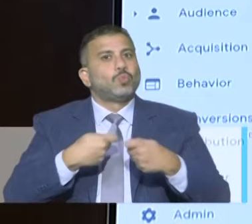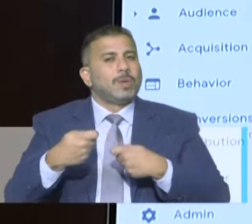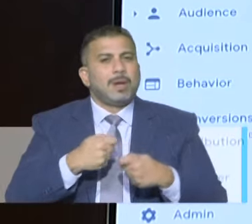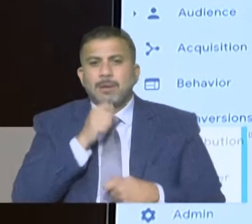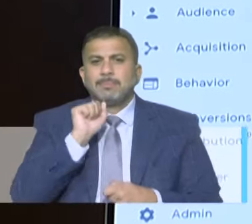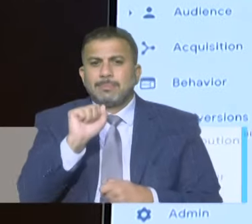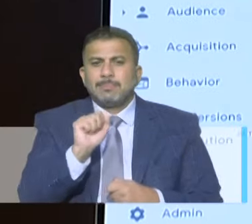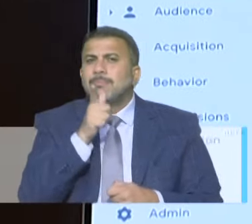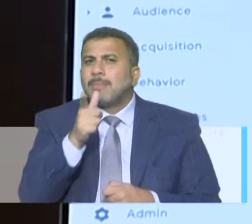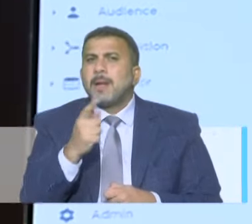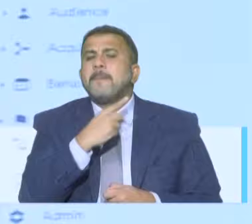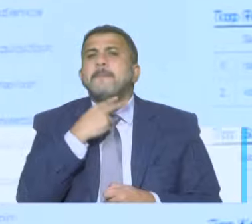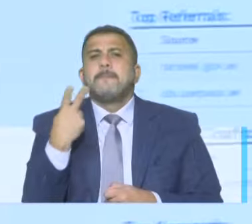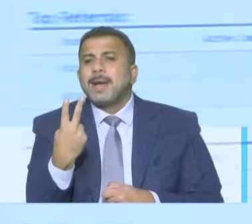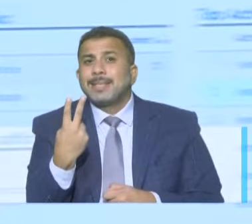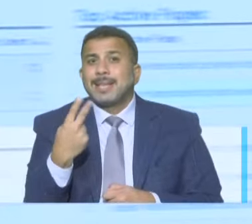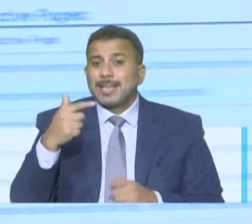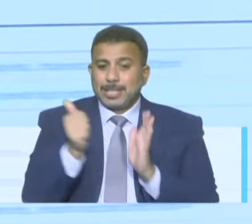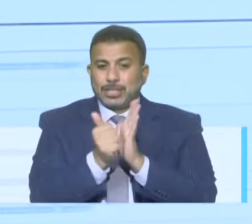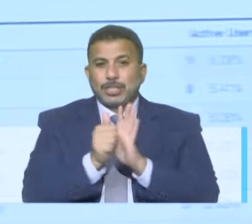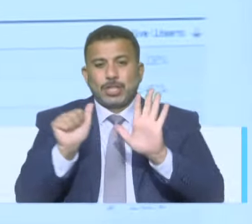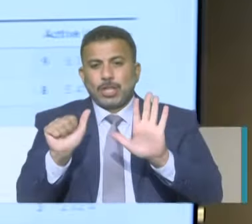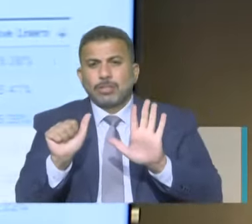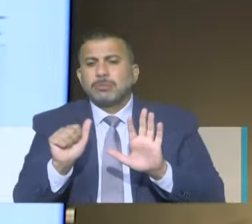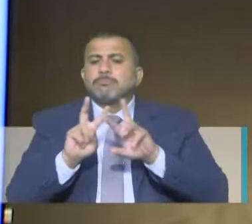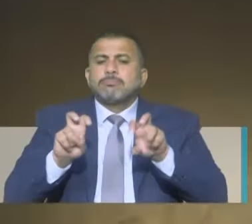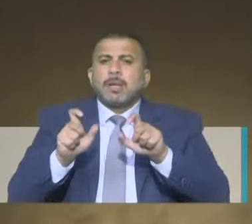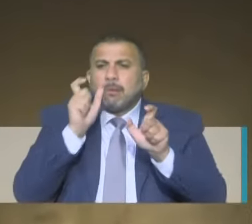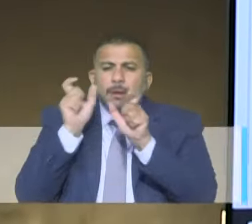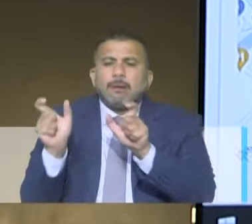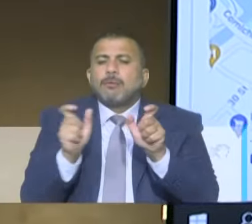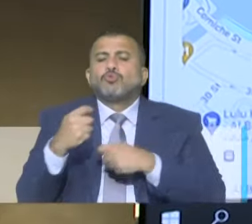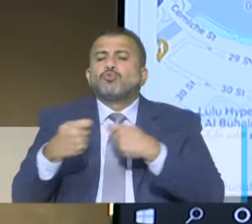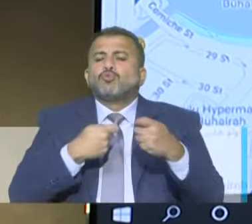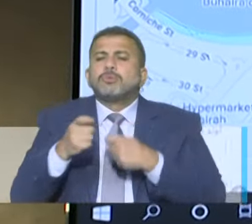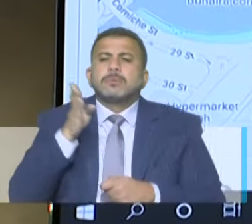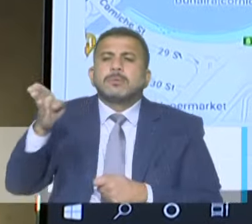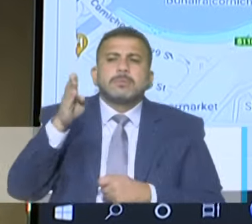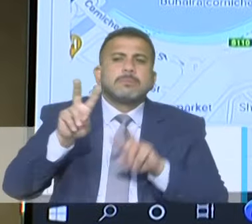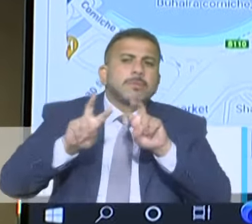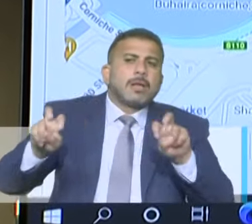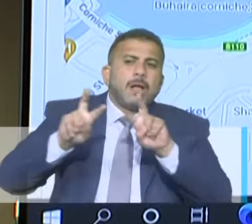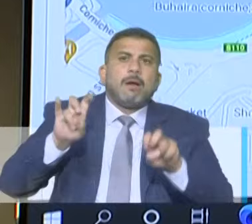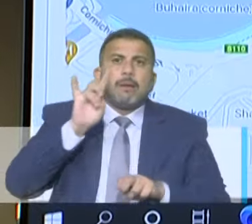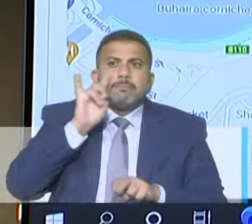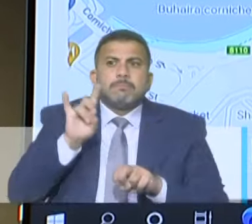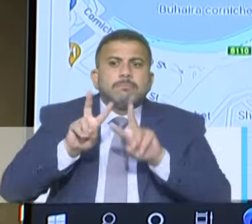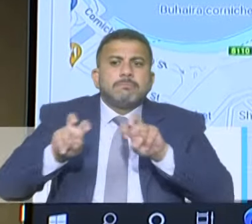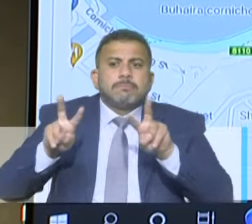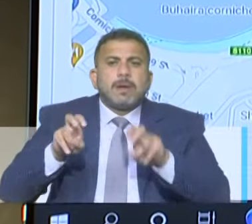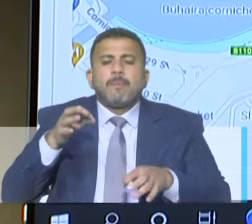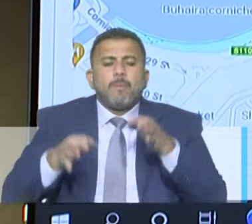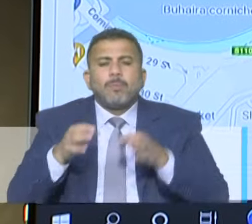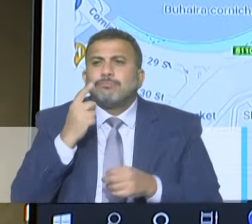المنطلق نفذت أكثر من 216,000 جولة رقابية على الأسواق إلى جانب جولات رقابية على